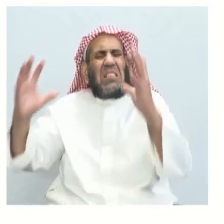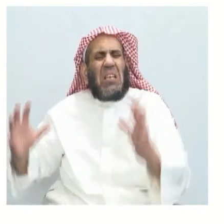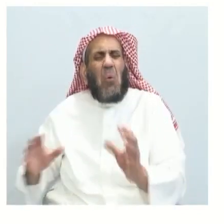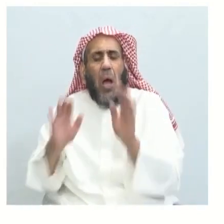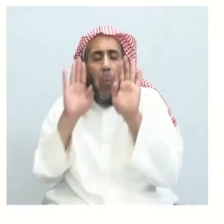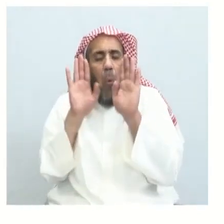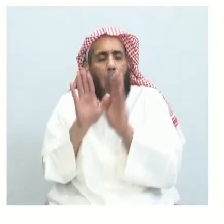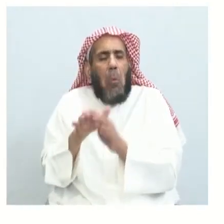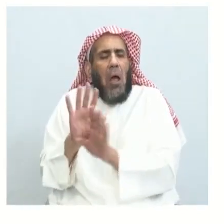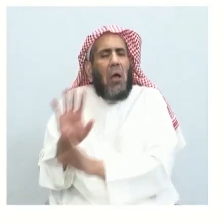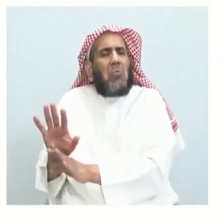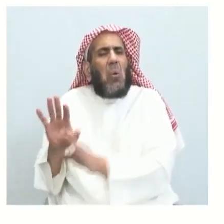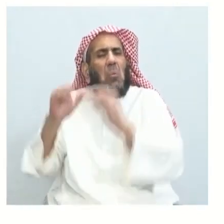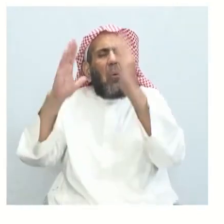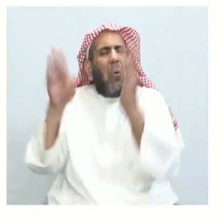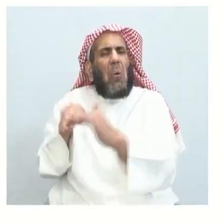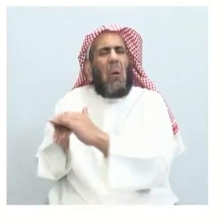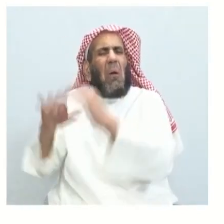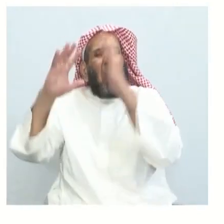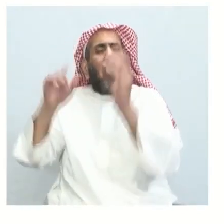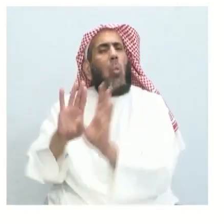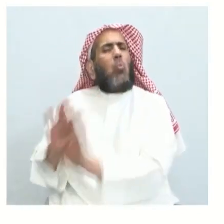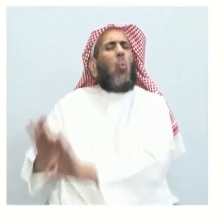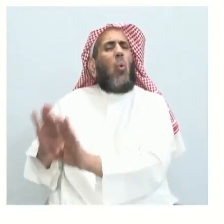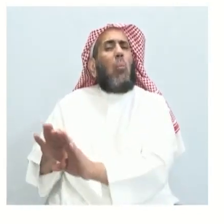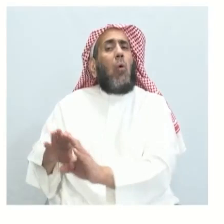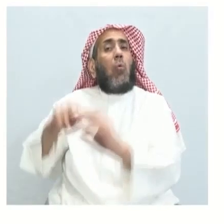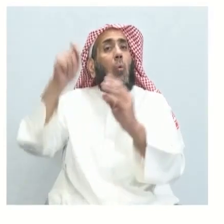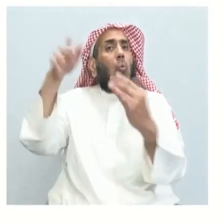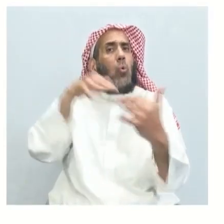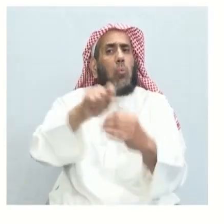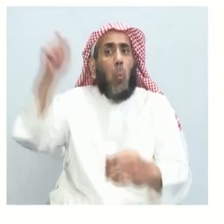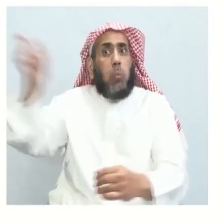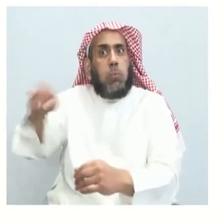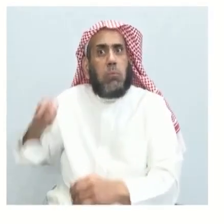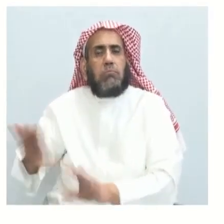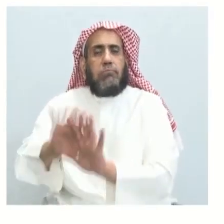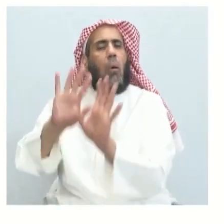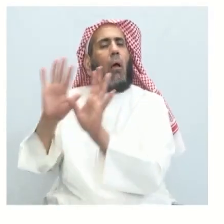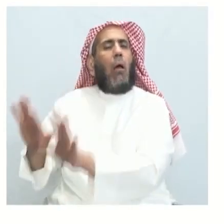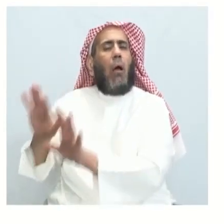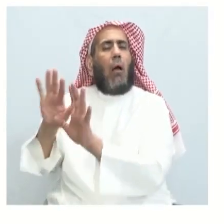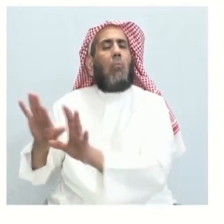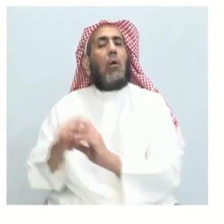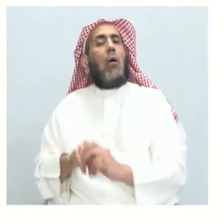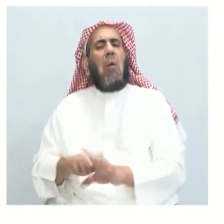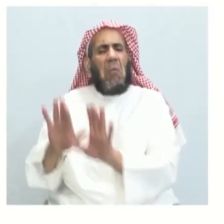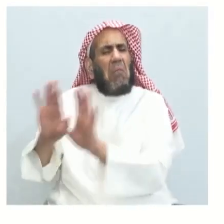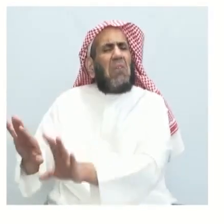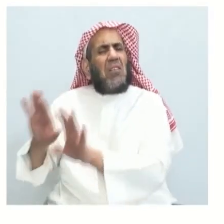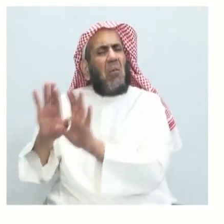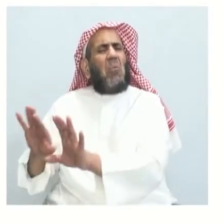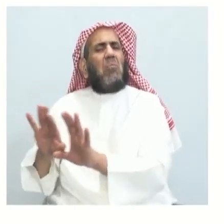العباد الزهاد الذين كانوا يعبدون في صومعه فتركهم لانهم عزه ايضا لم يحاربو ولم يخرجوا لكم فتركهم فدعوهم وما